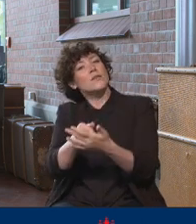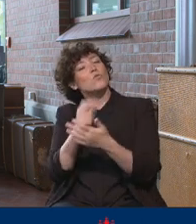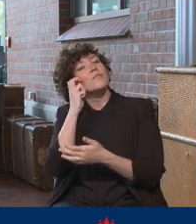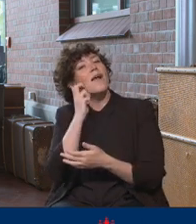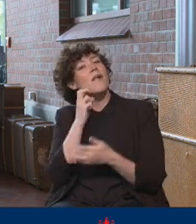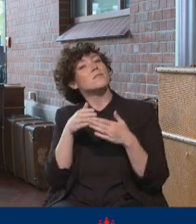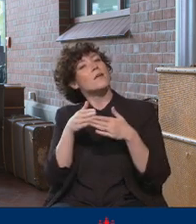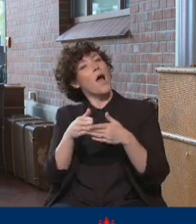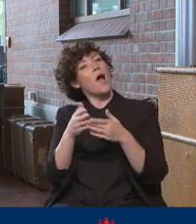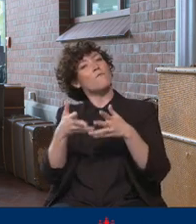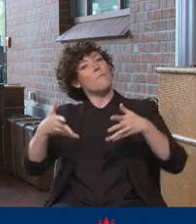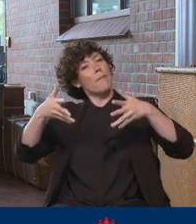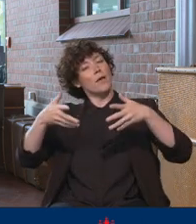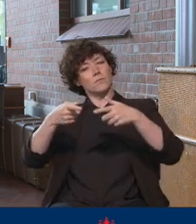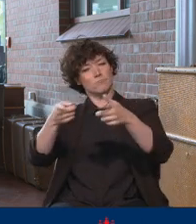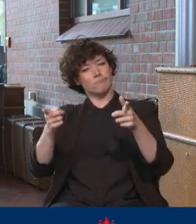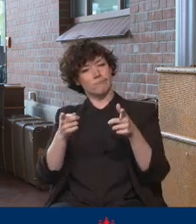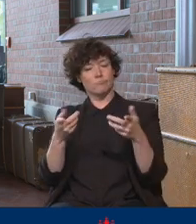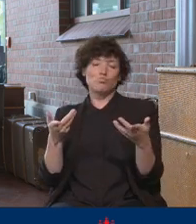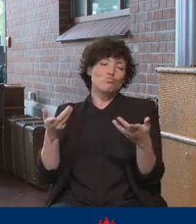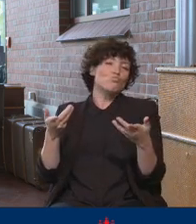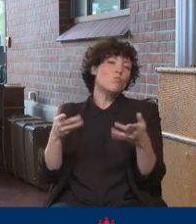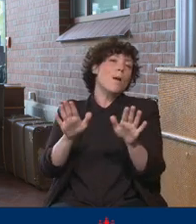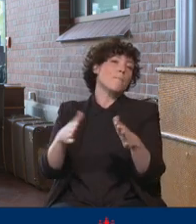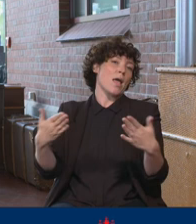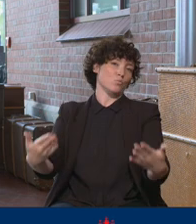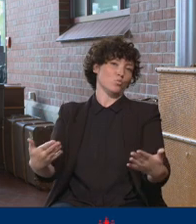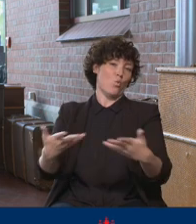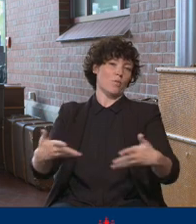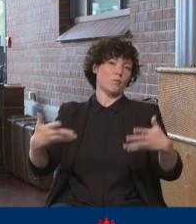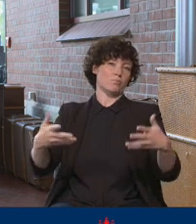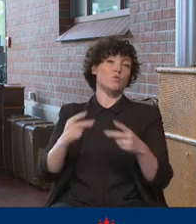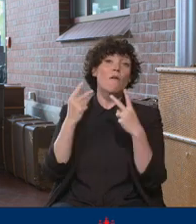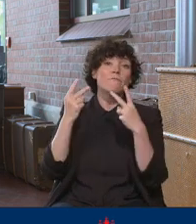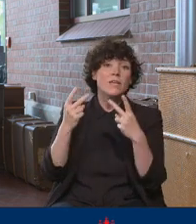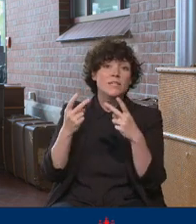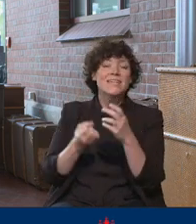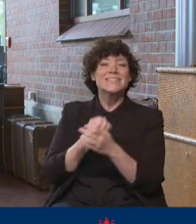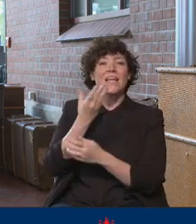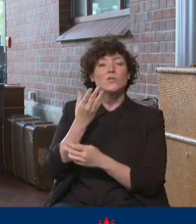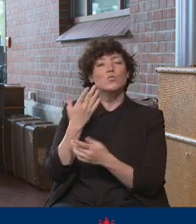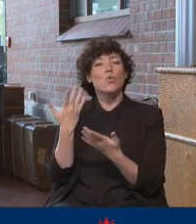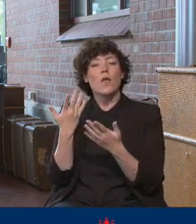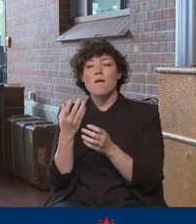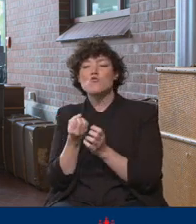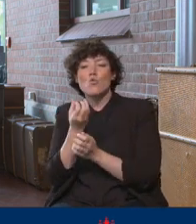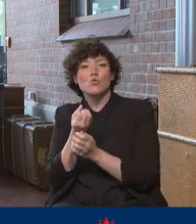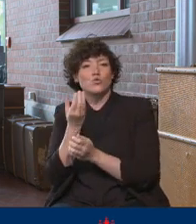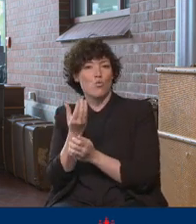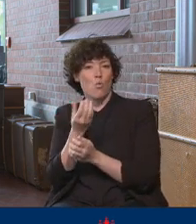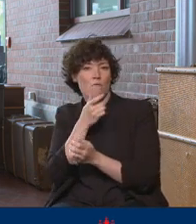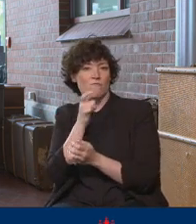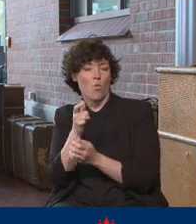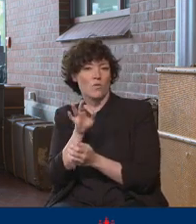bleibt im großen und ganzen erhalten wie er ist es ist ein wichtiger natur und kultur erbaute an dieser stelle auch eben mit dem